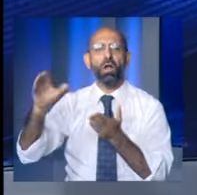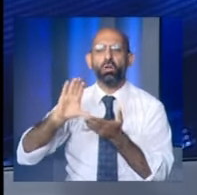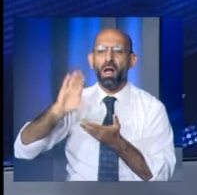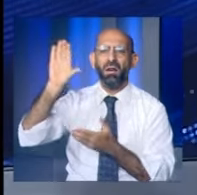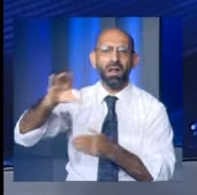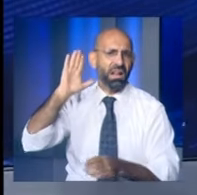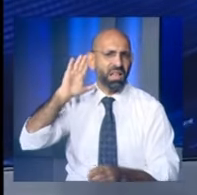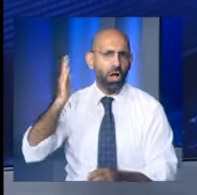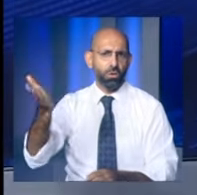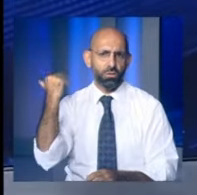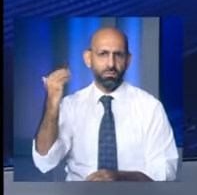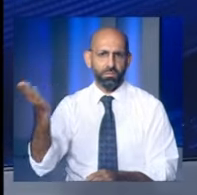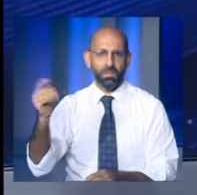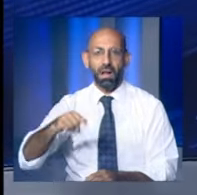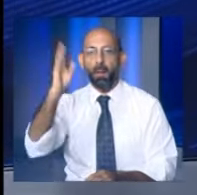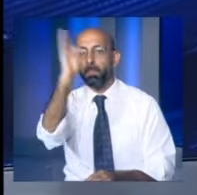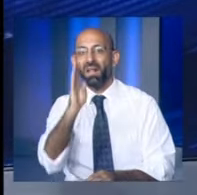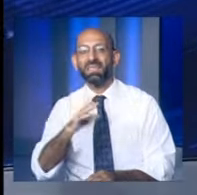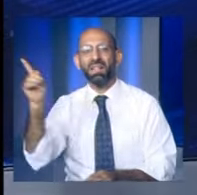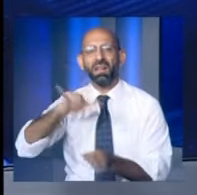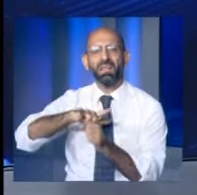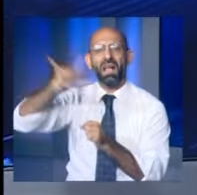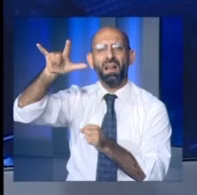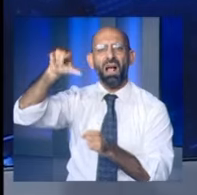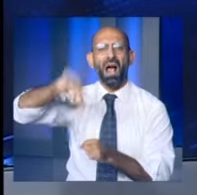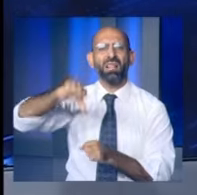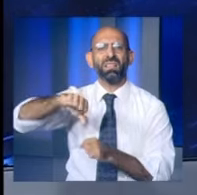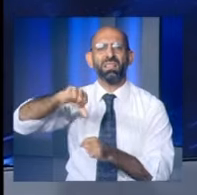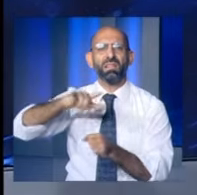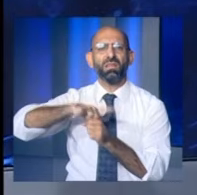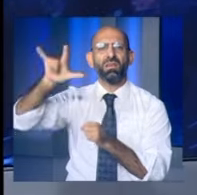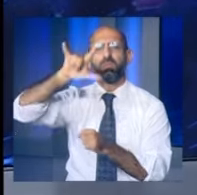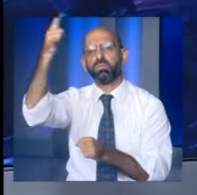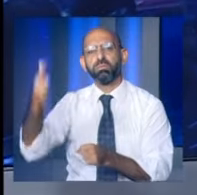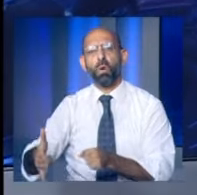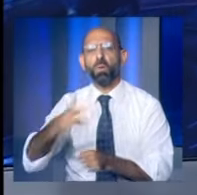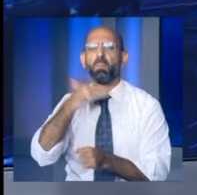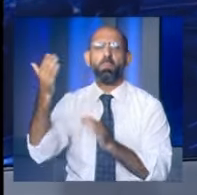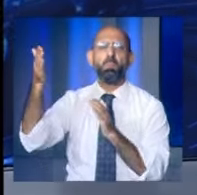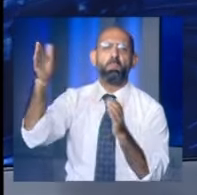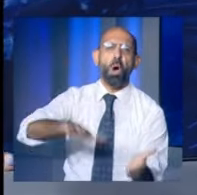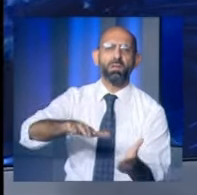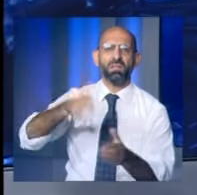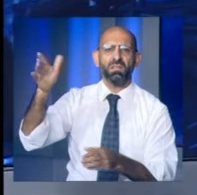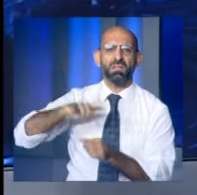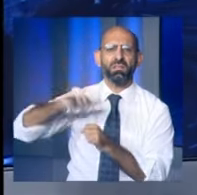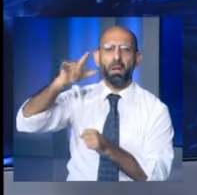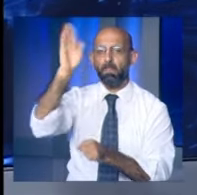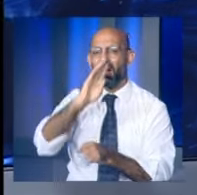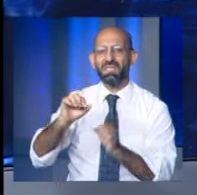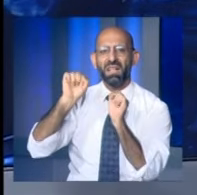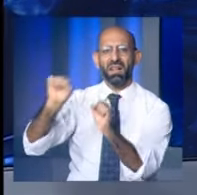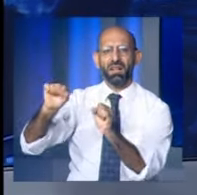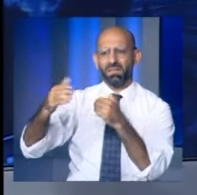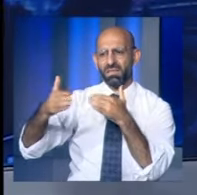3 مليارات و500 مليون إضافية. في البرازيل 10 ركاب أخطأوا بوابة شركة الطيران ما أدى إلى إنقاذهم من الموت